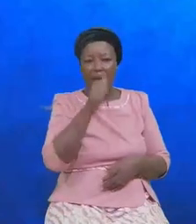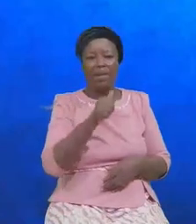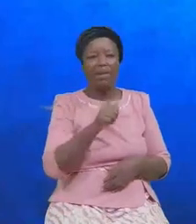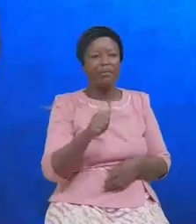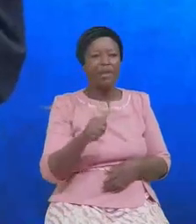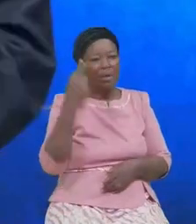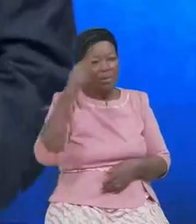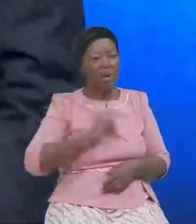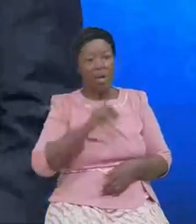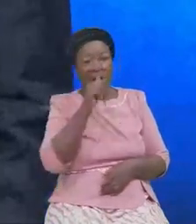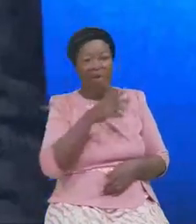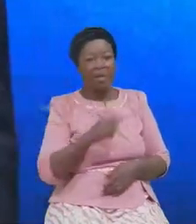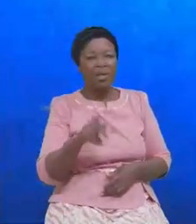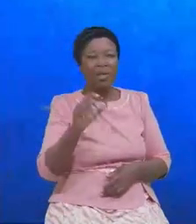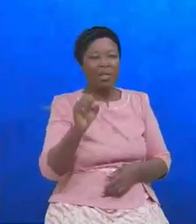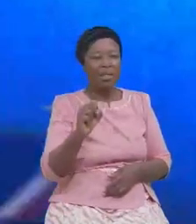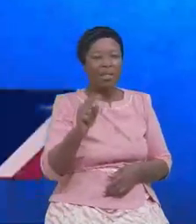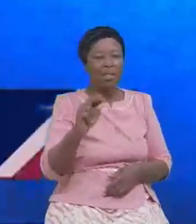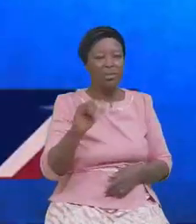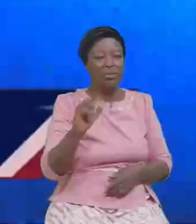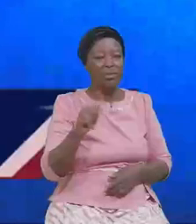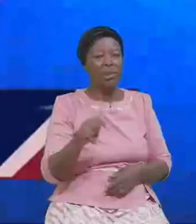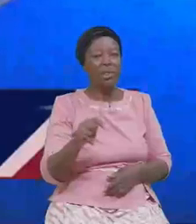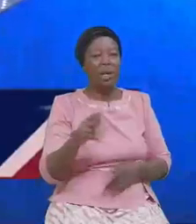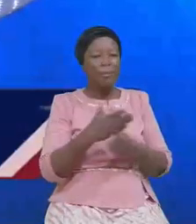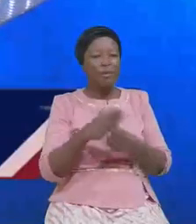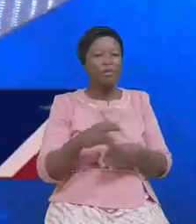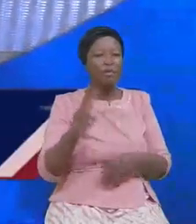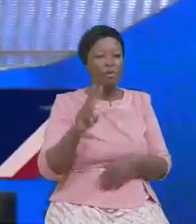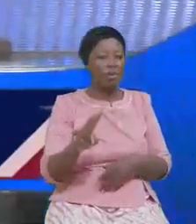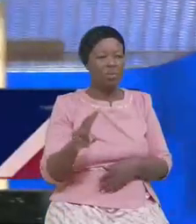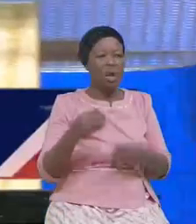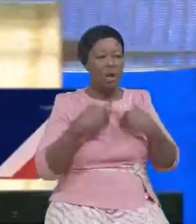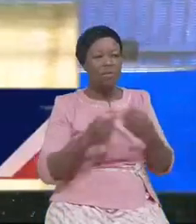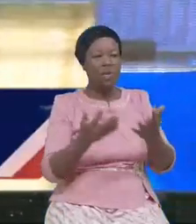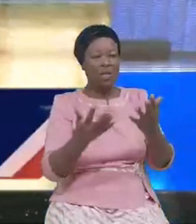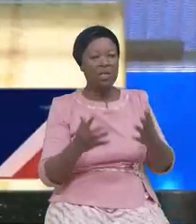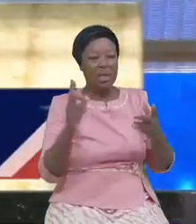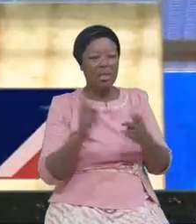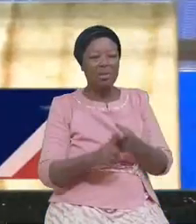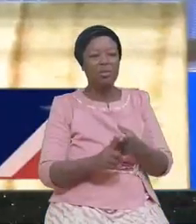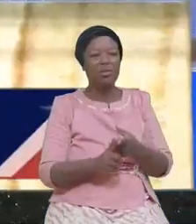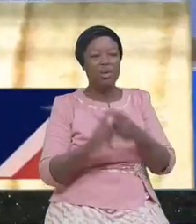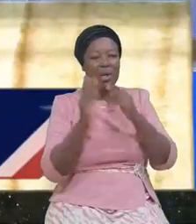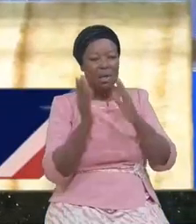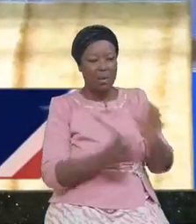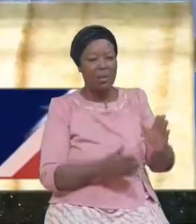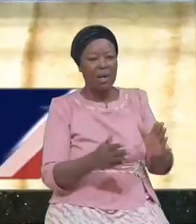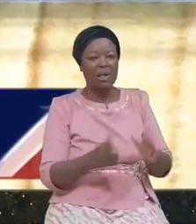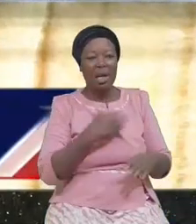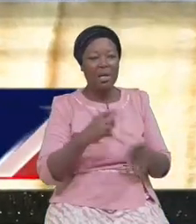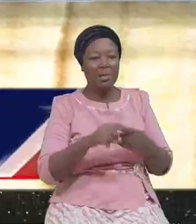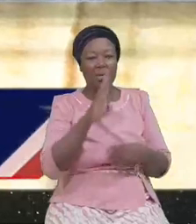Philippiens 1, verset 23, il dit, je suis pressé des deux côtés, j'ai le désir de m'en aller et d'être avec Christ, ce qui est beaucoup de